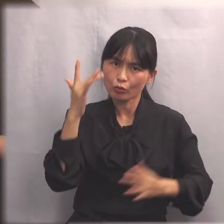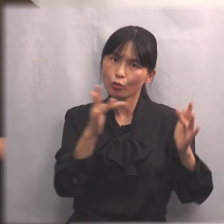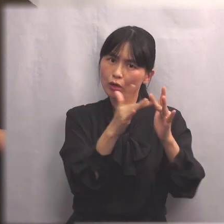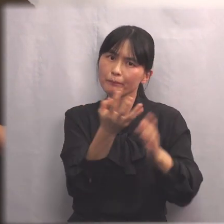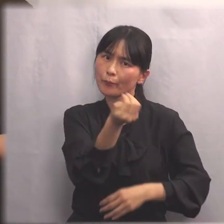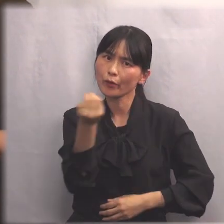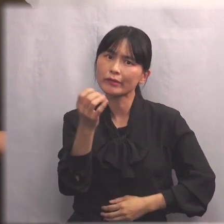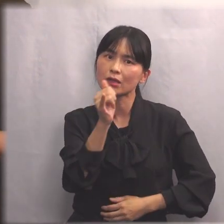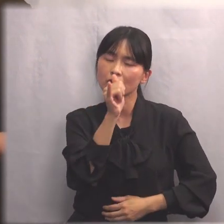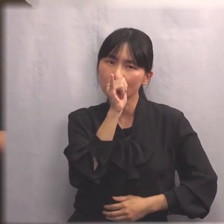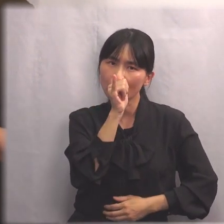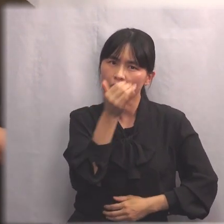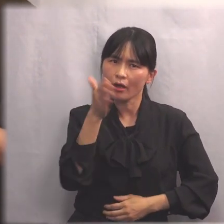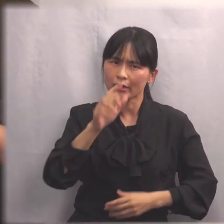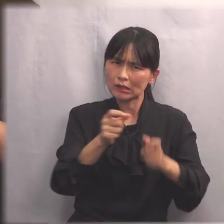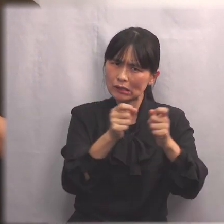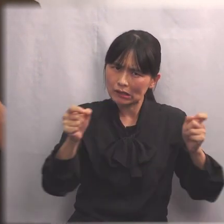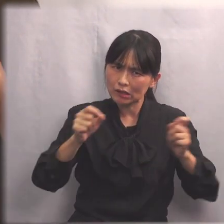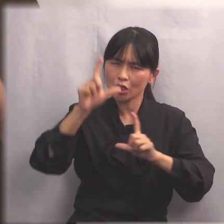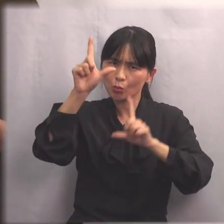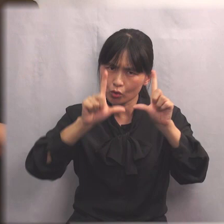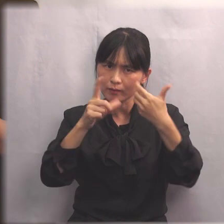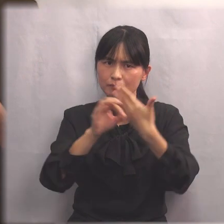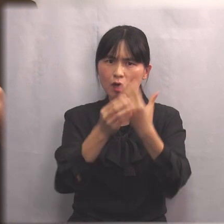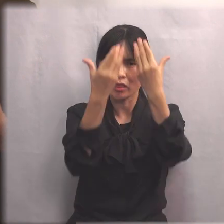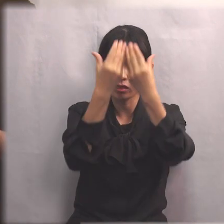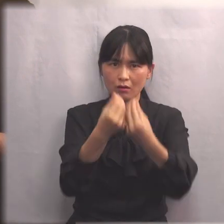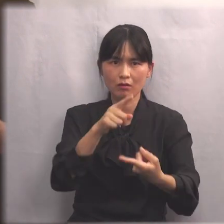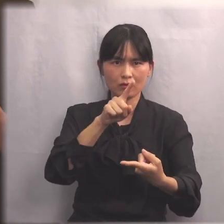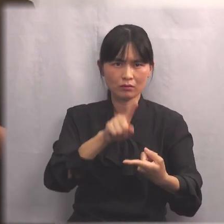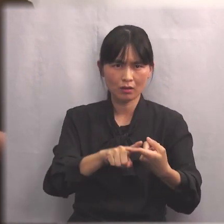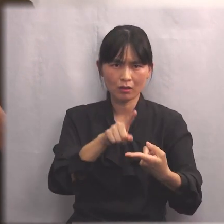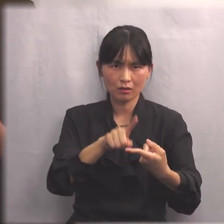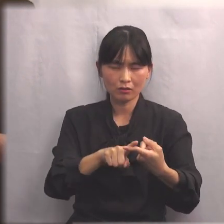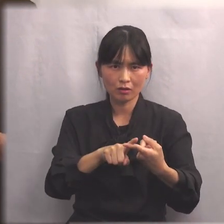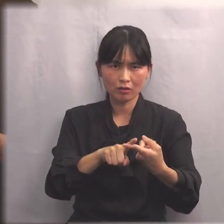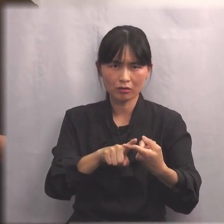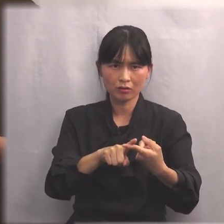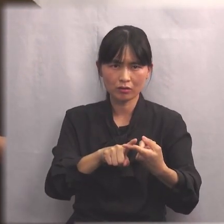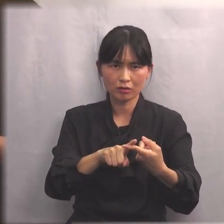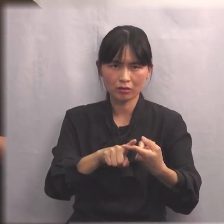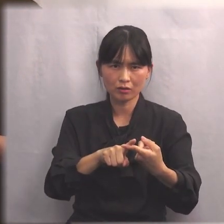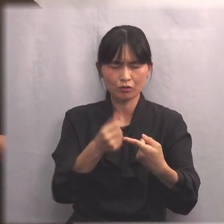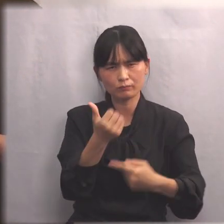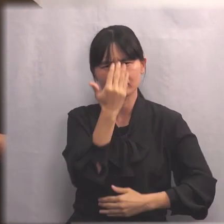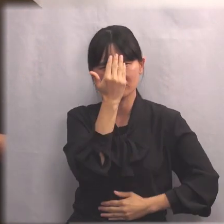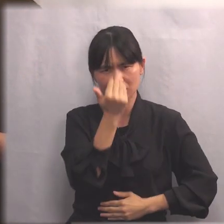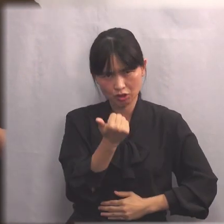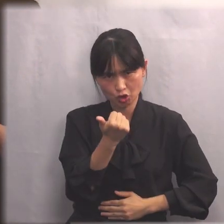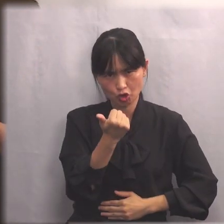진행된 부분들이 있었는데 그 길이와 형식과 내용의 측면에 있어서